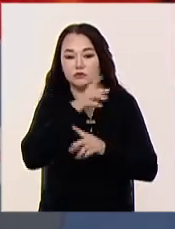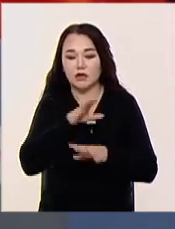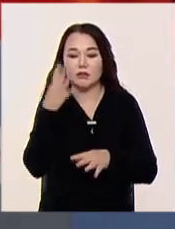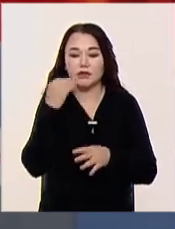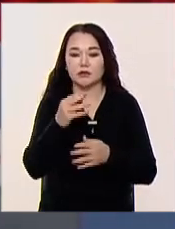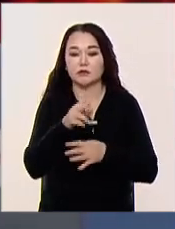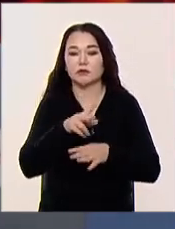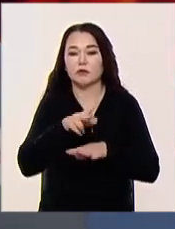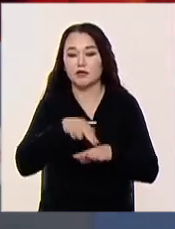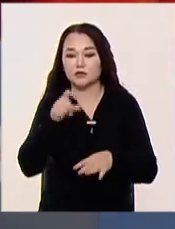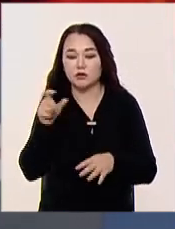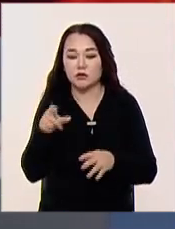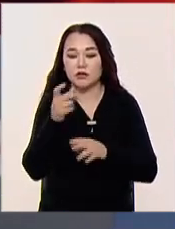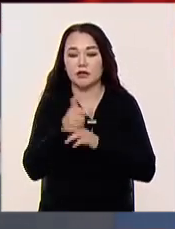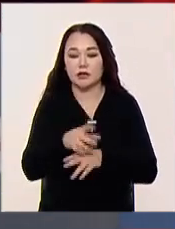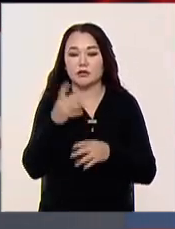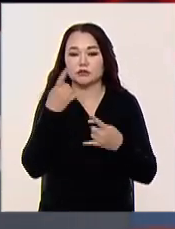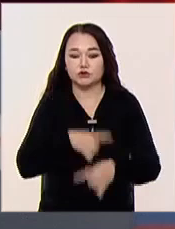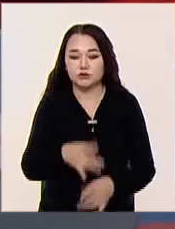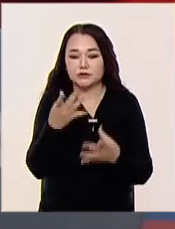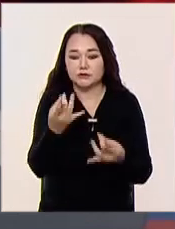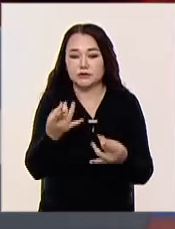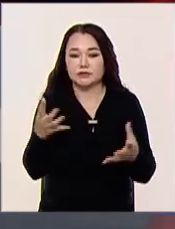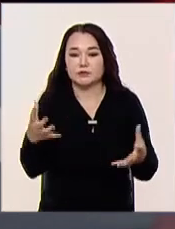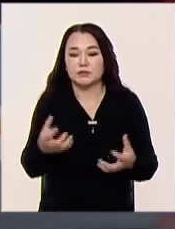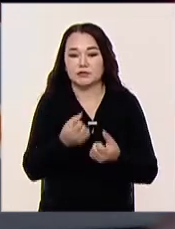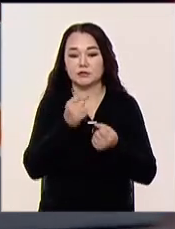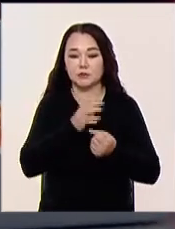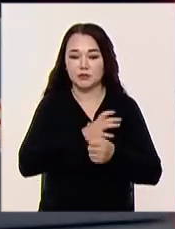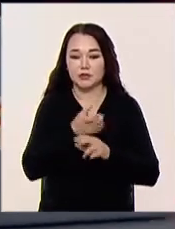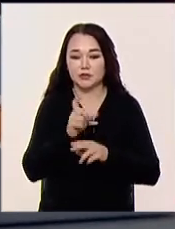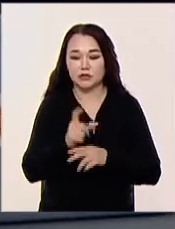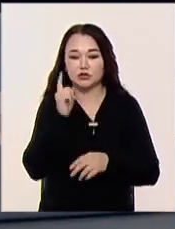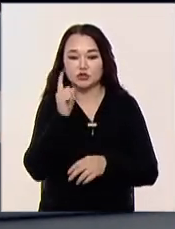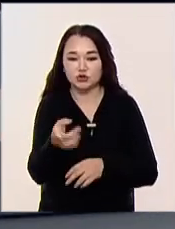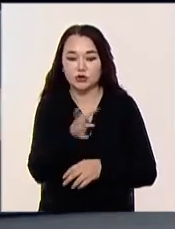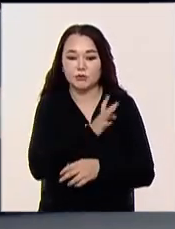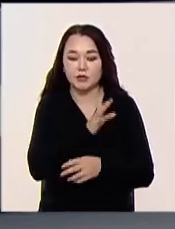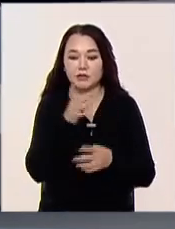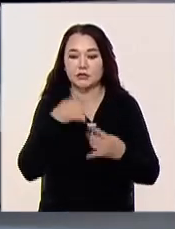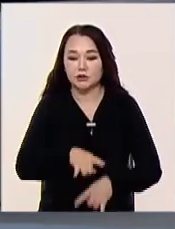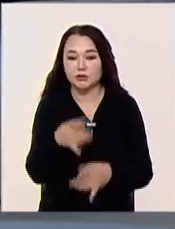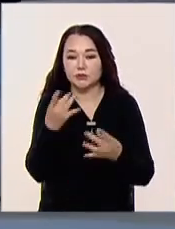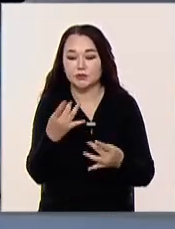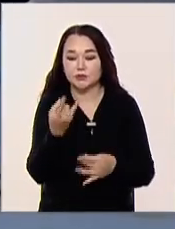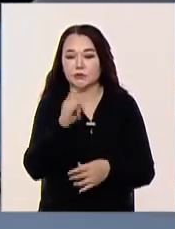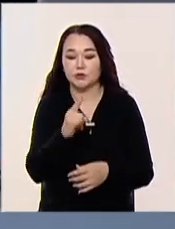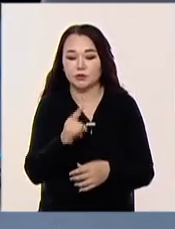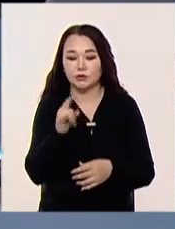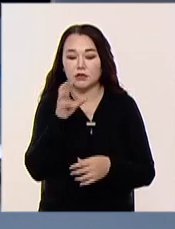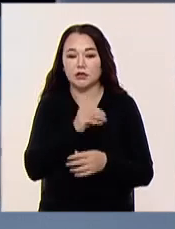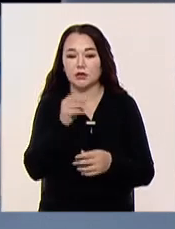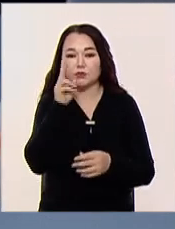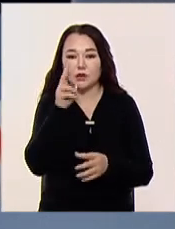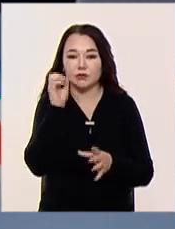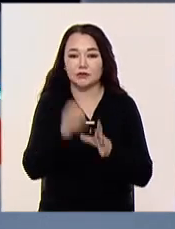қызметкерлерінің дәретханаға түсіп, жаңа туған сәбиді ажалдан арашалап қалғанын естідік. Дүниеге келмей жатып, нәрестемізді нәжіске